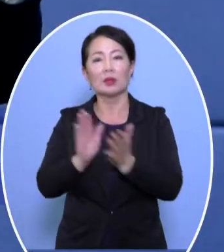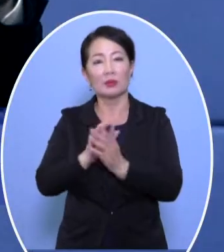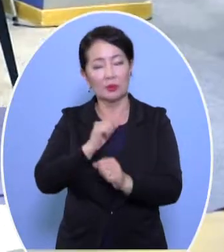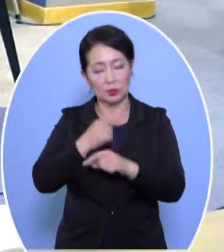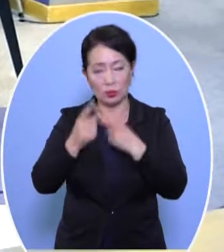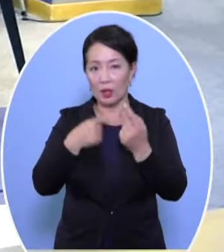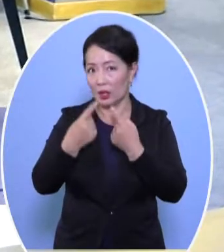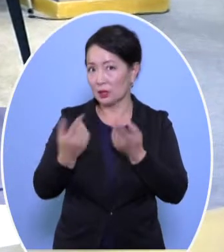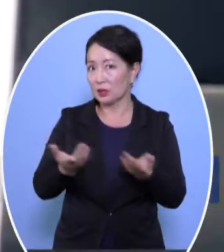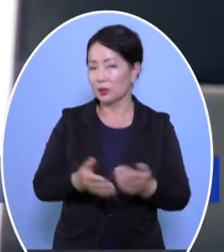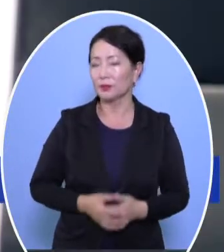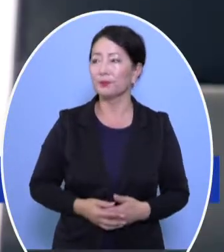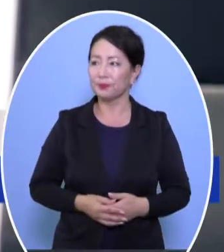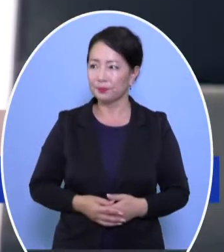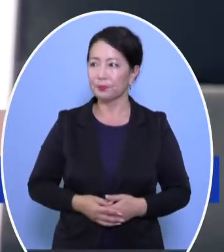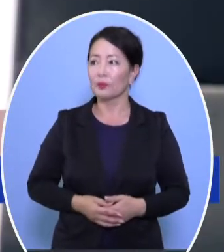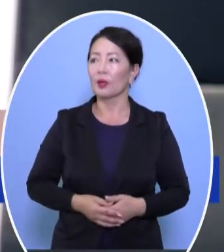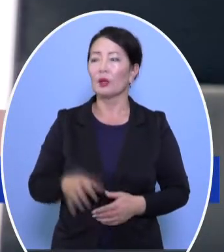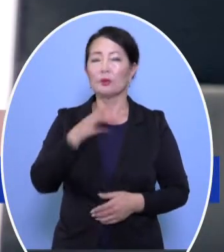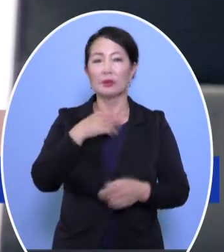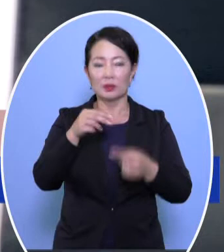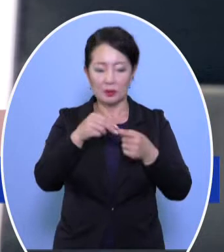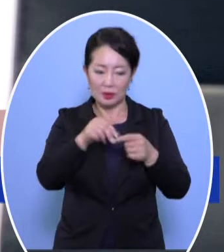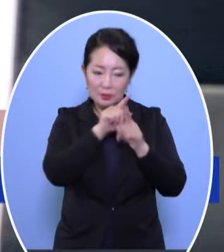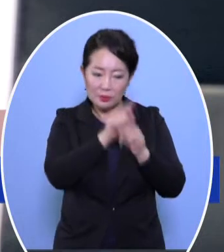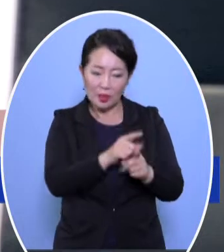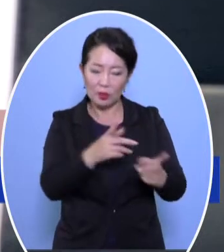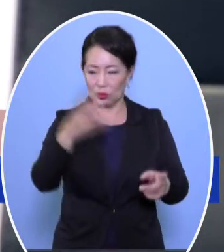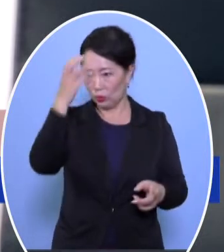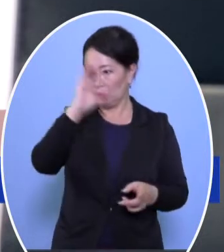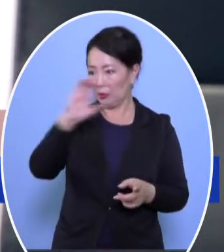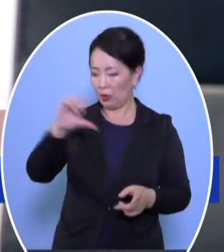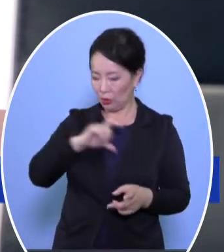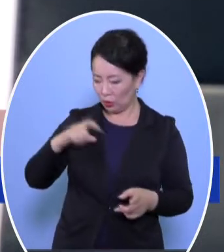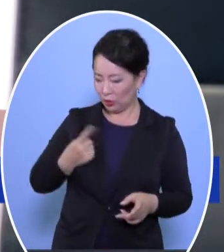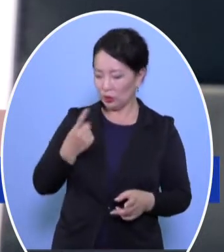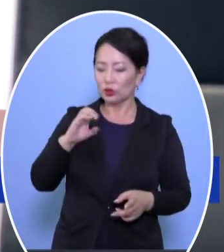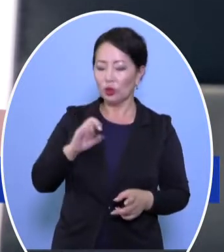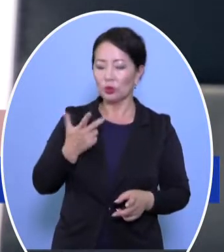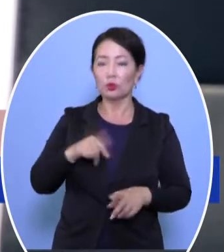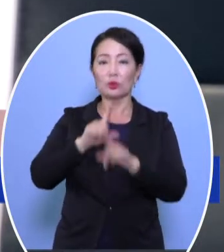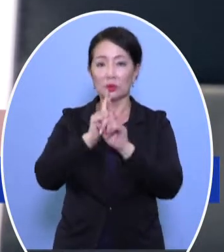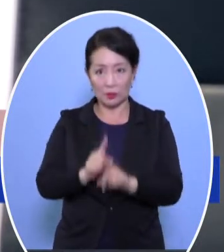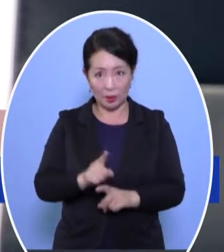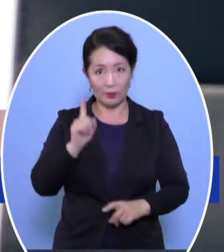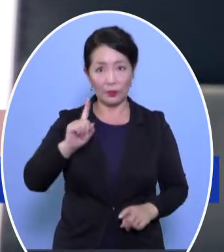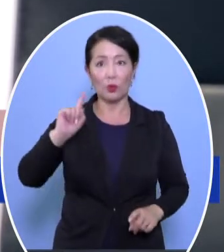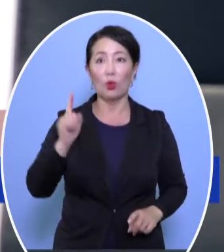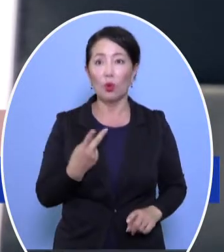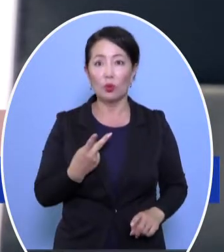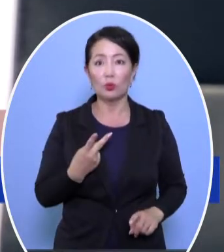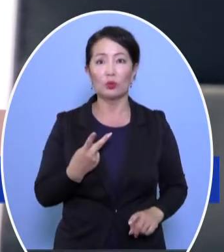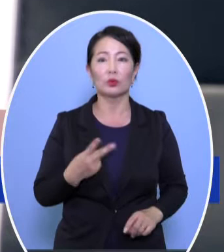талаар ярилцсан юм. Бидний ганц баримтлаад байгаа мөхөр төрийн албан хаагч нар нэгдүгээр өөрснөө ёсцоотой бай. А 2 дугаар гэх юм бол одоо